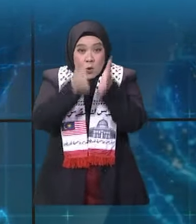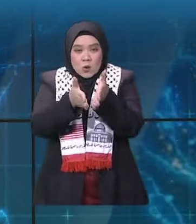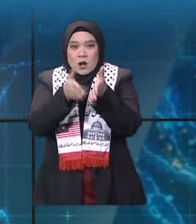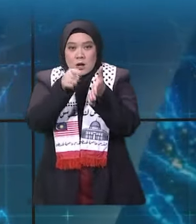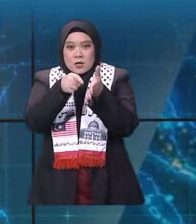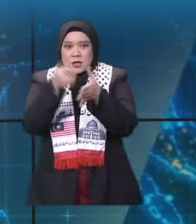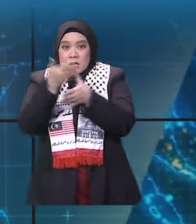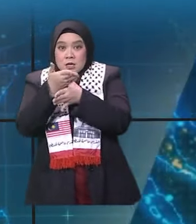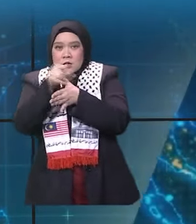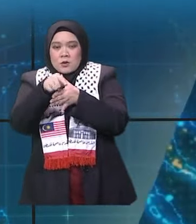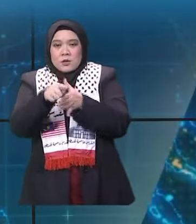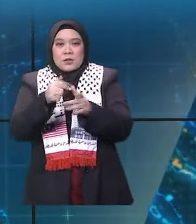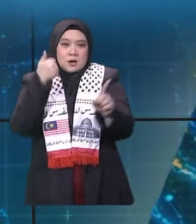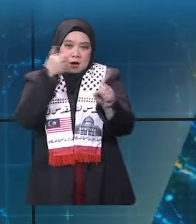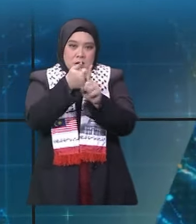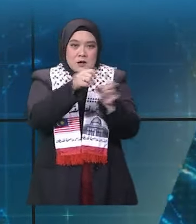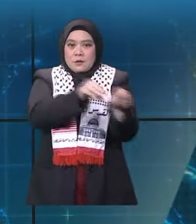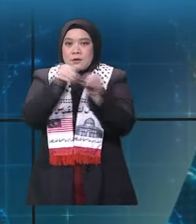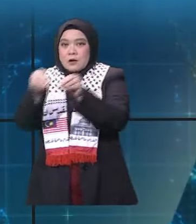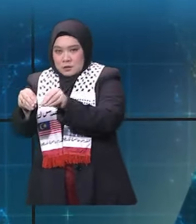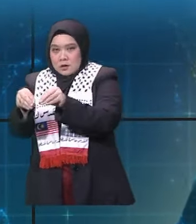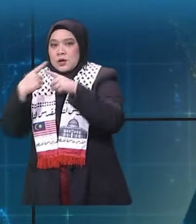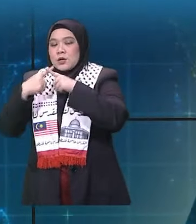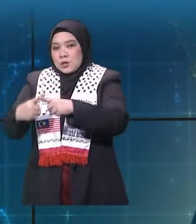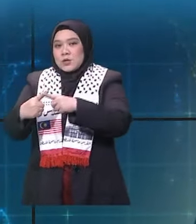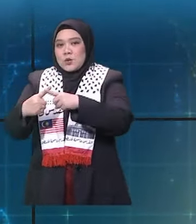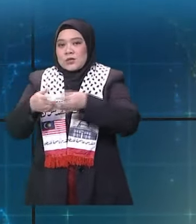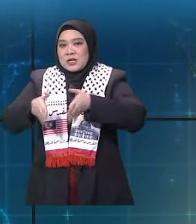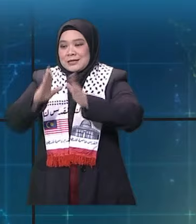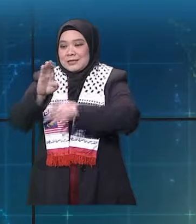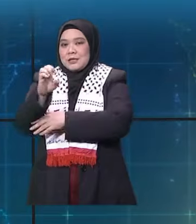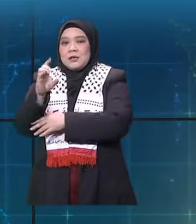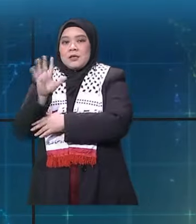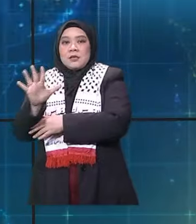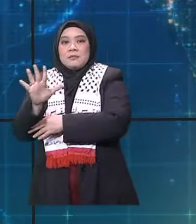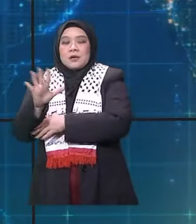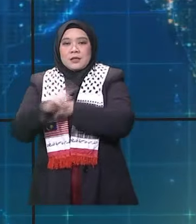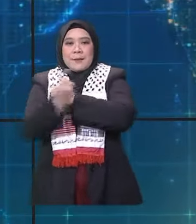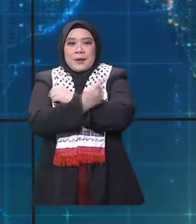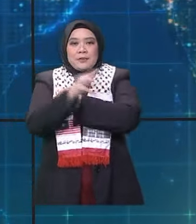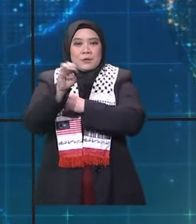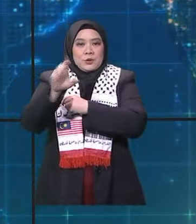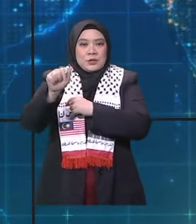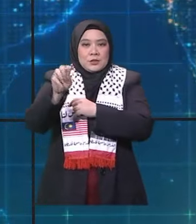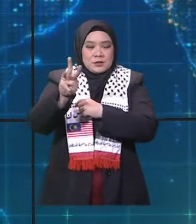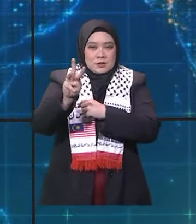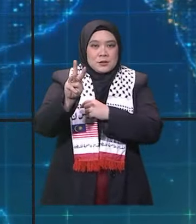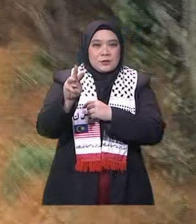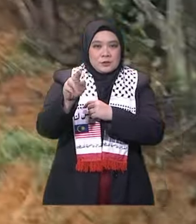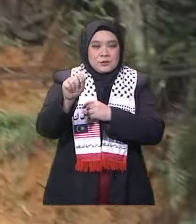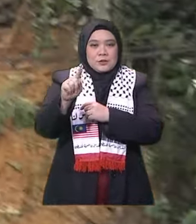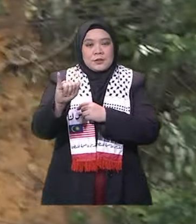kejadian itu diarahkan berpindah ke dewan serba guna Jalan E5 Taman melewati buat masa